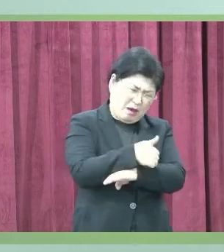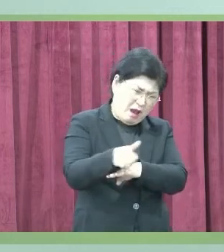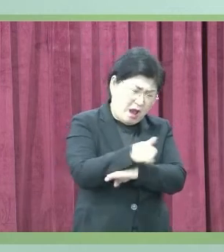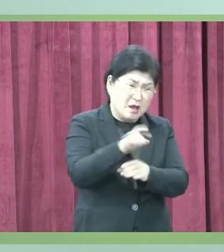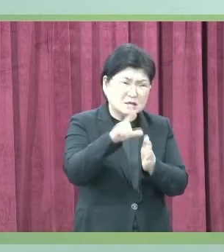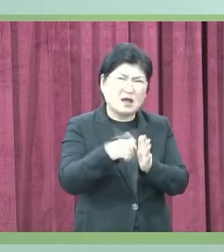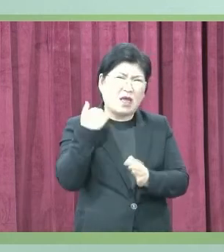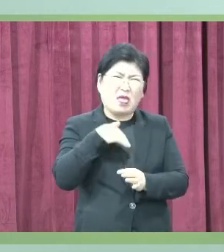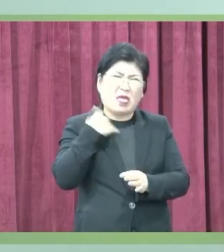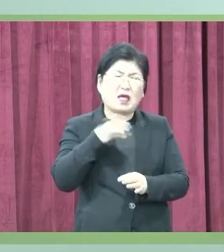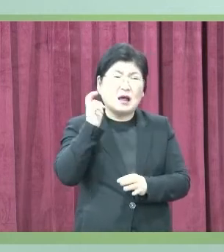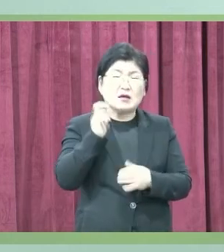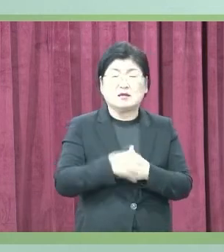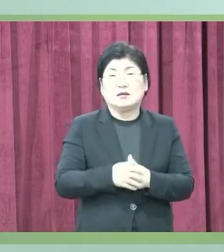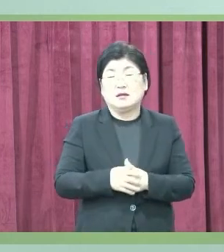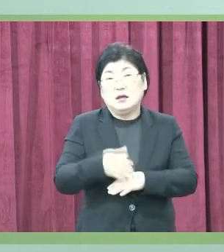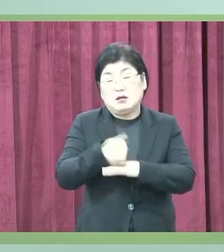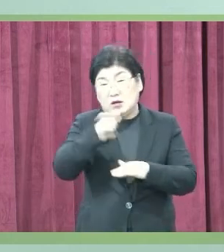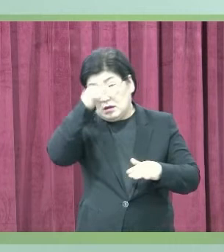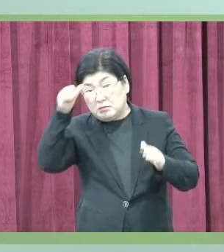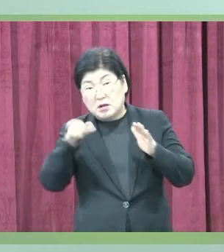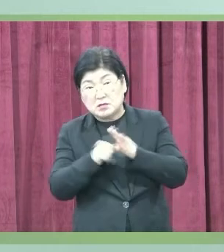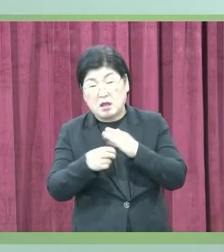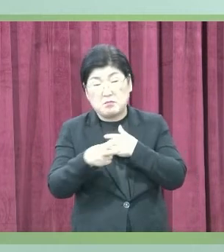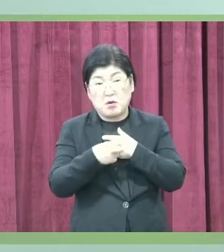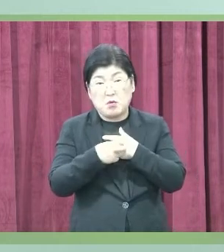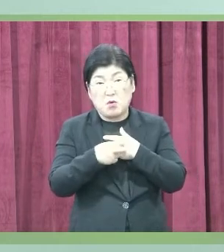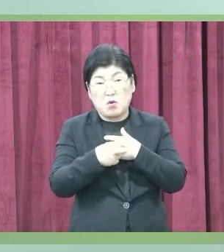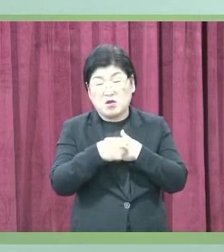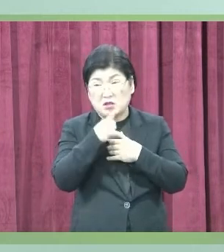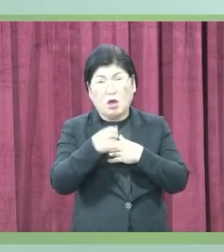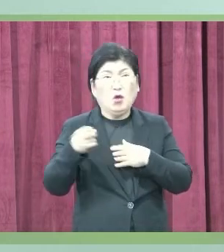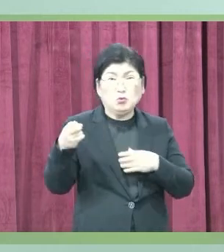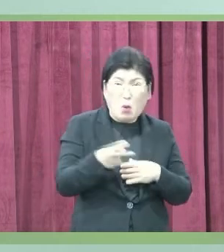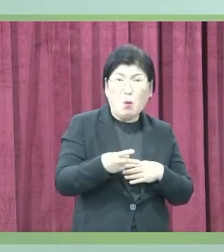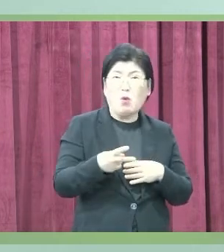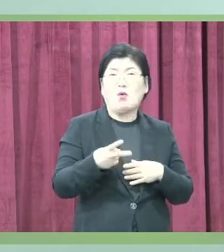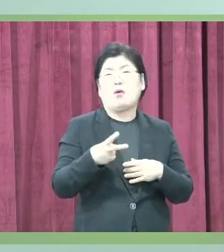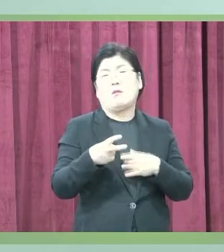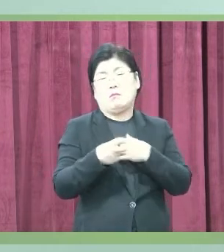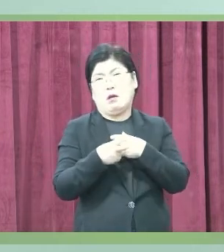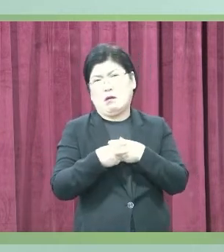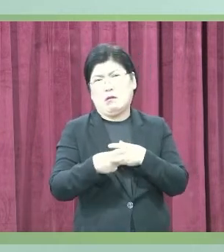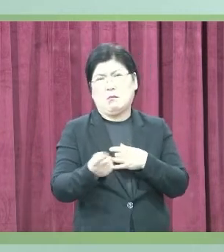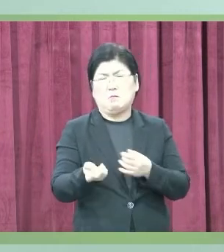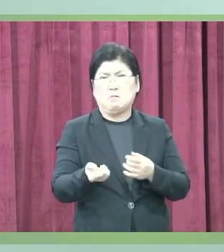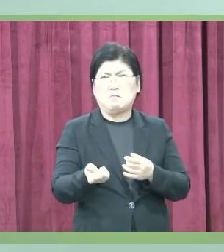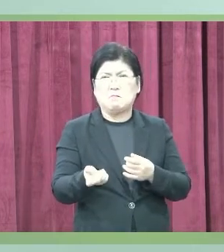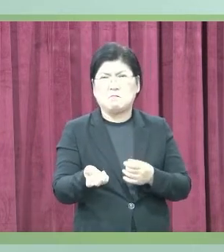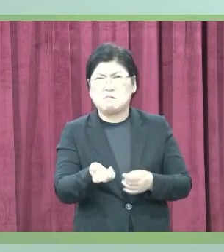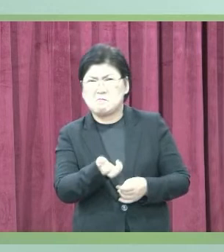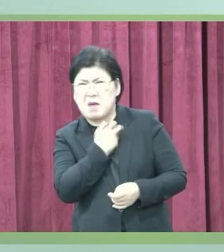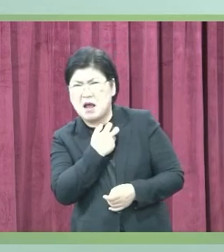없을 것 같고요. 더불어서 이렇게 일평생 동안 진료를 받아야 되는데 또 다른 질환이 발견되는 것을 염려해서